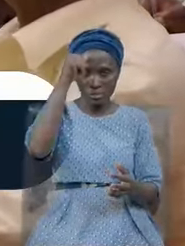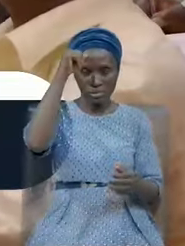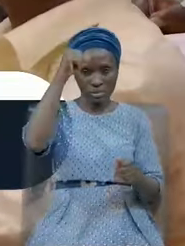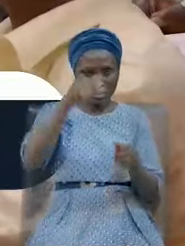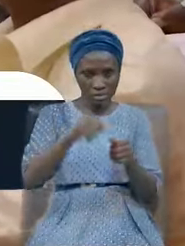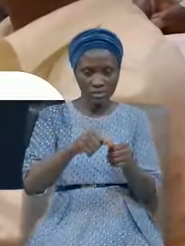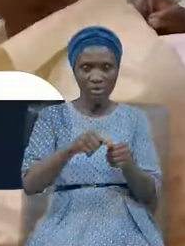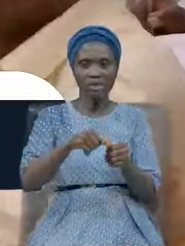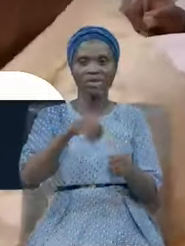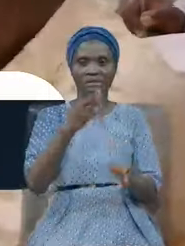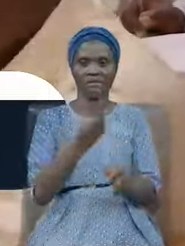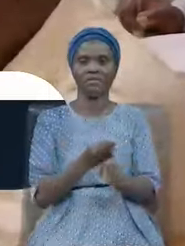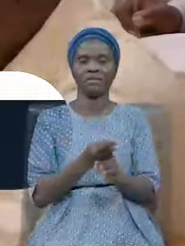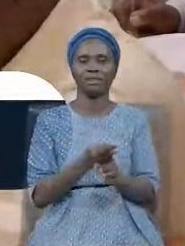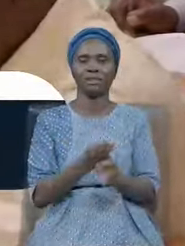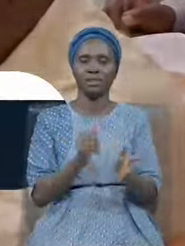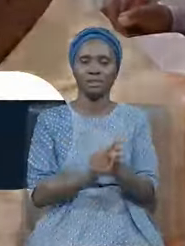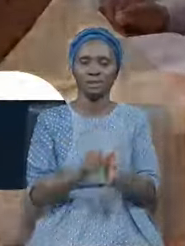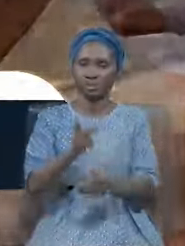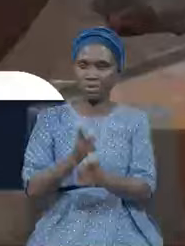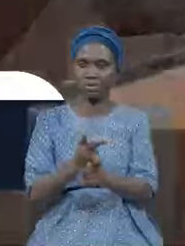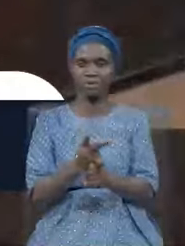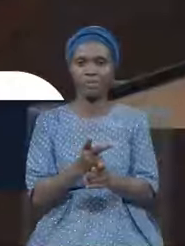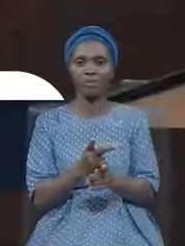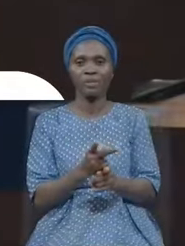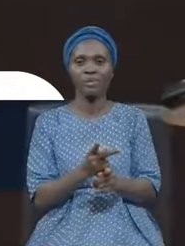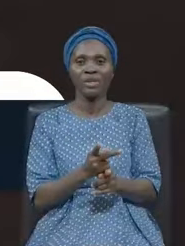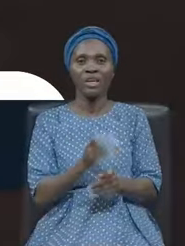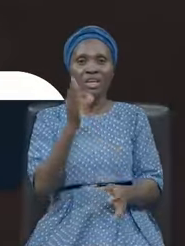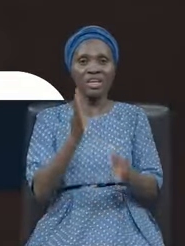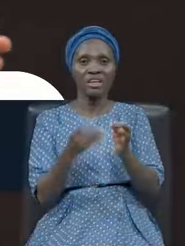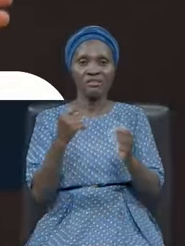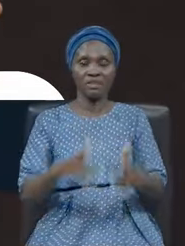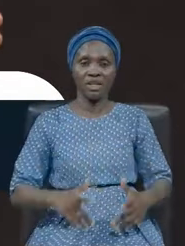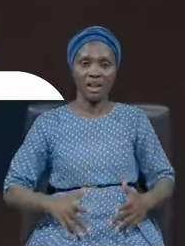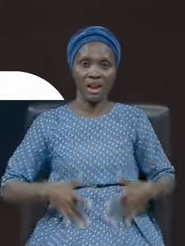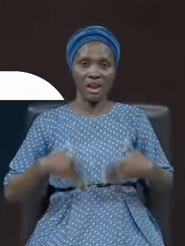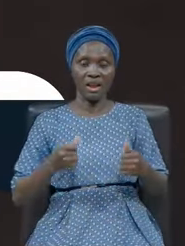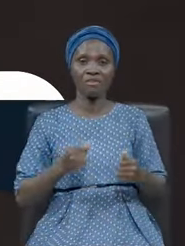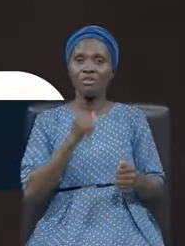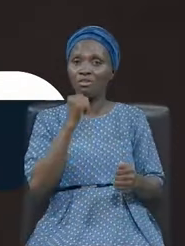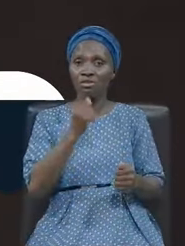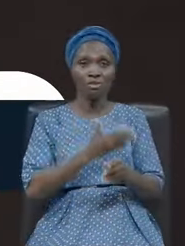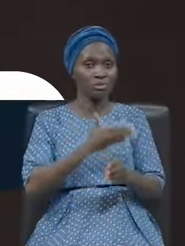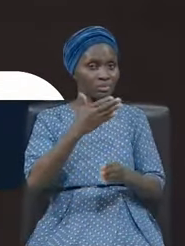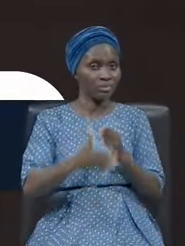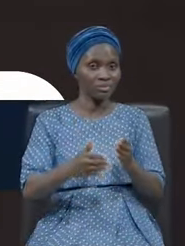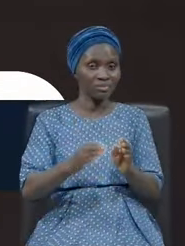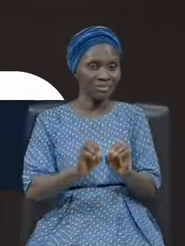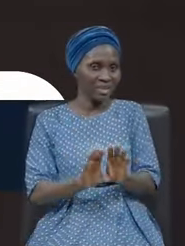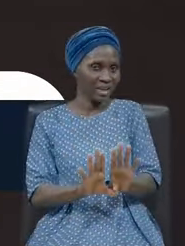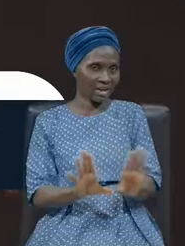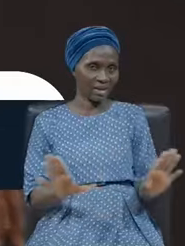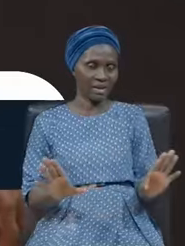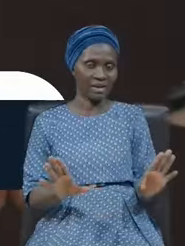si quel so ce qui se passe on reste là-bas si la fille si la vie n'est pas totalement devenue